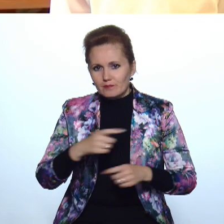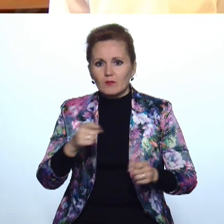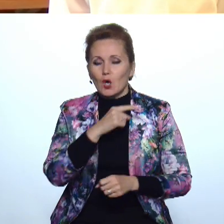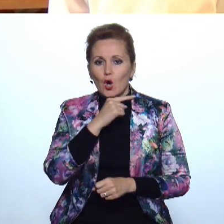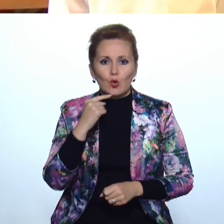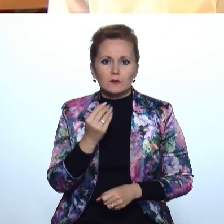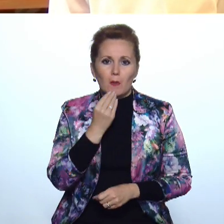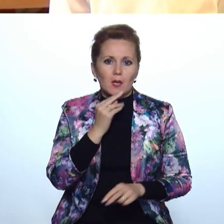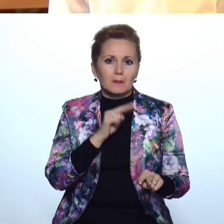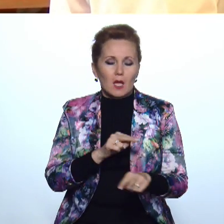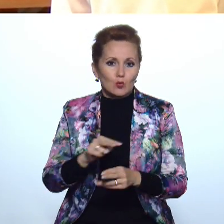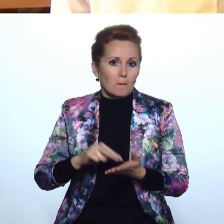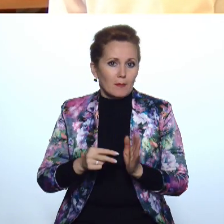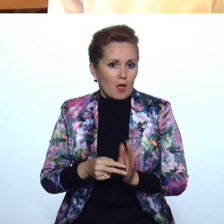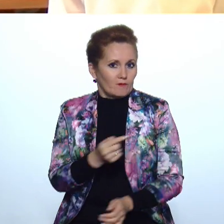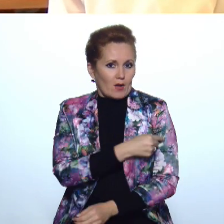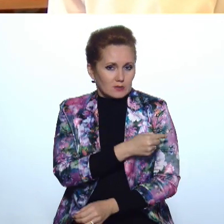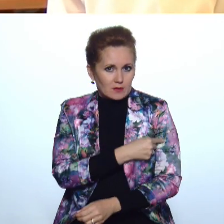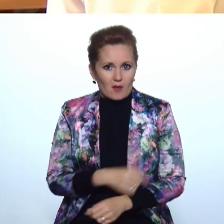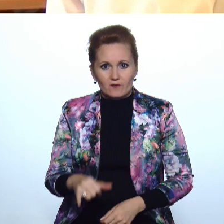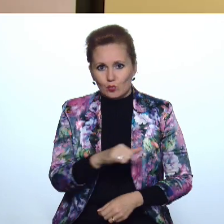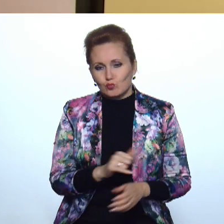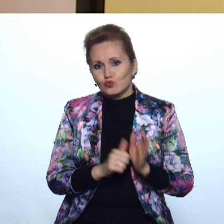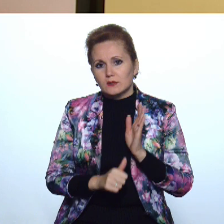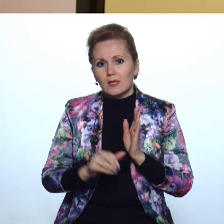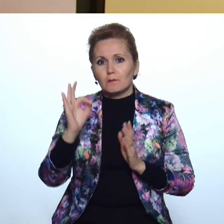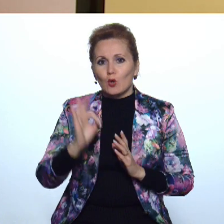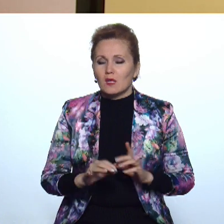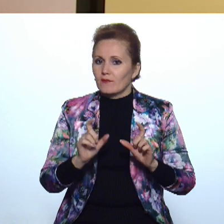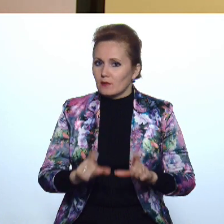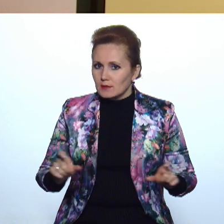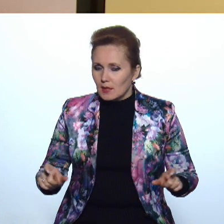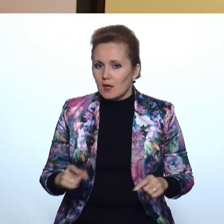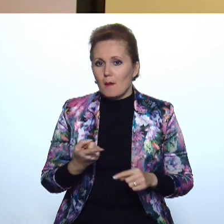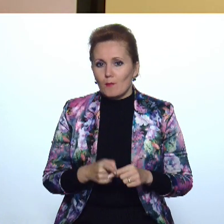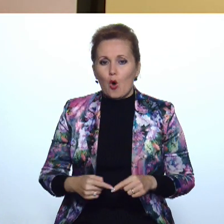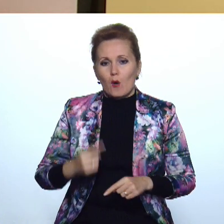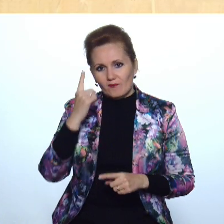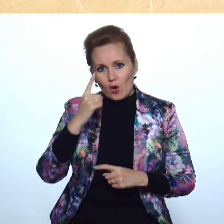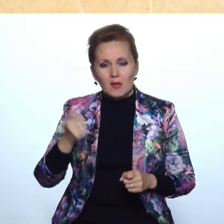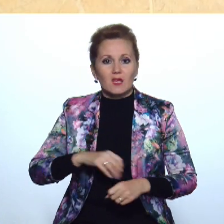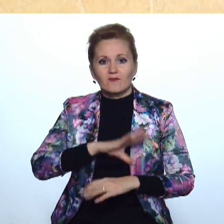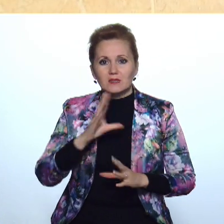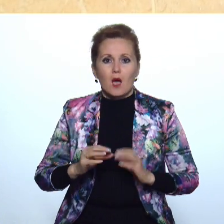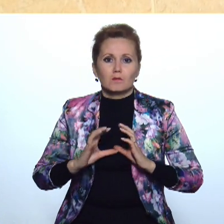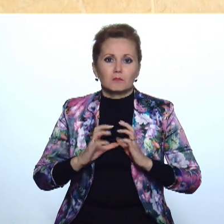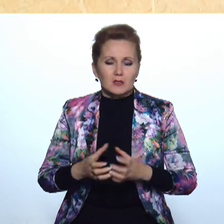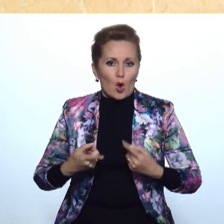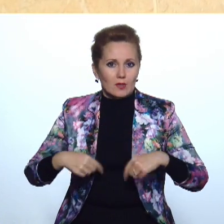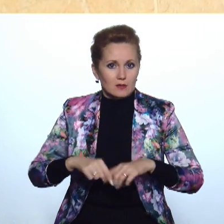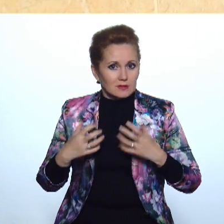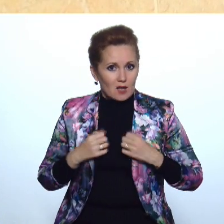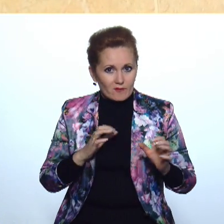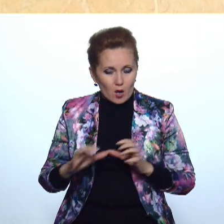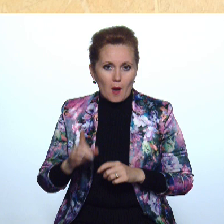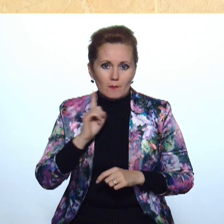Роспотребнадзор. При этом план на вакцинацию в республике 60% населения. По данным Всемирной организации здравоохранения, пока